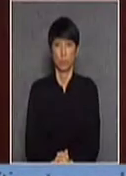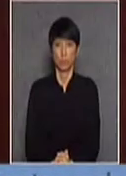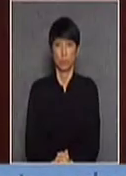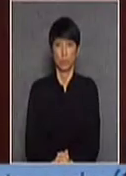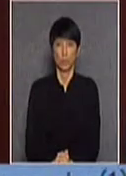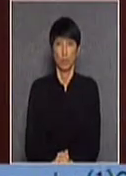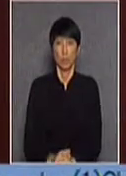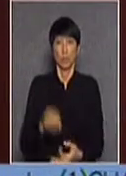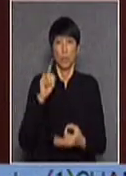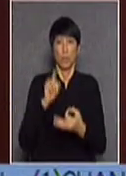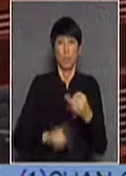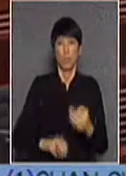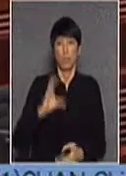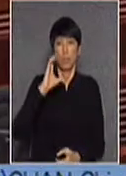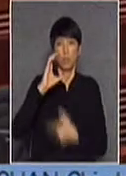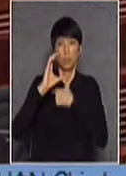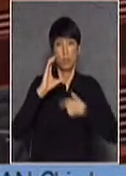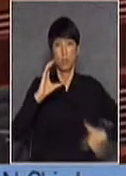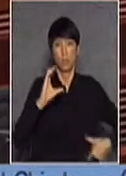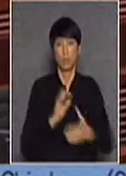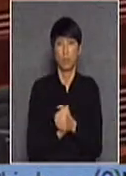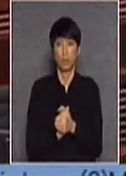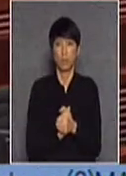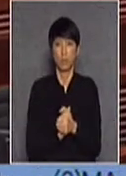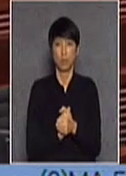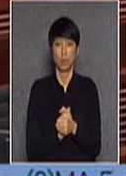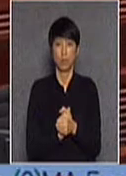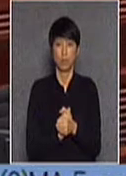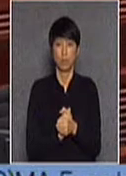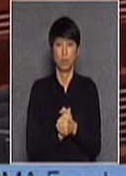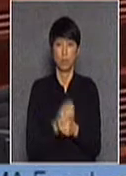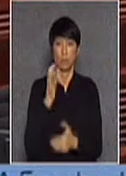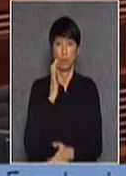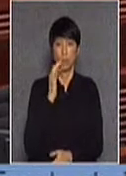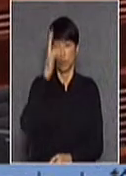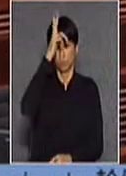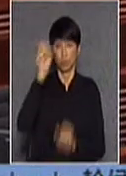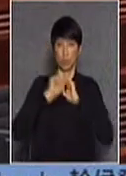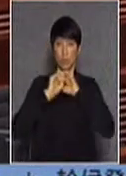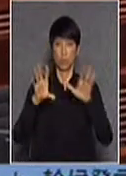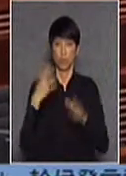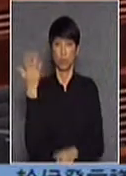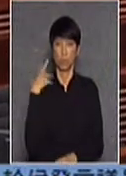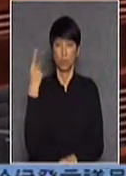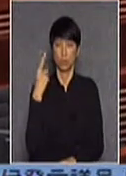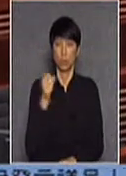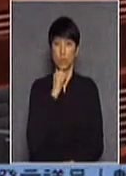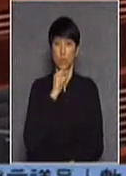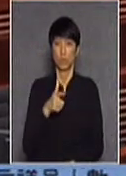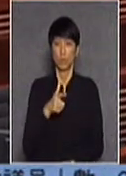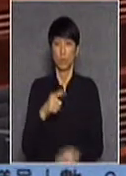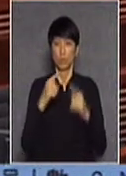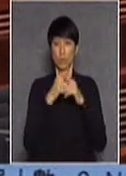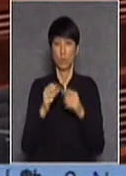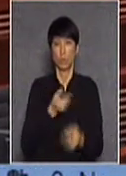陳志全議員。 主席，澳門政府昨天宣布向每一個永久居民派9000